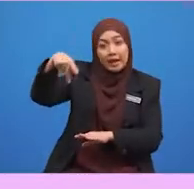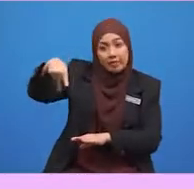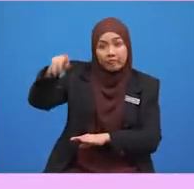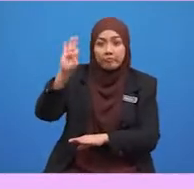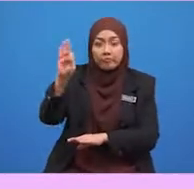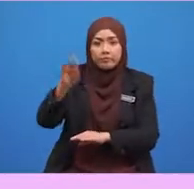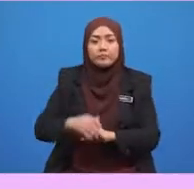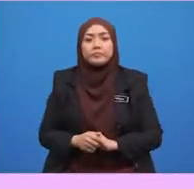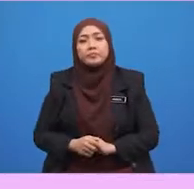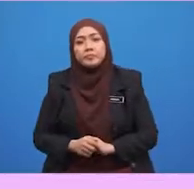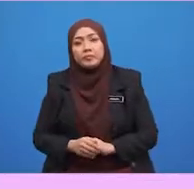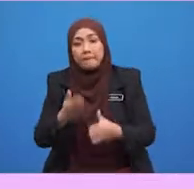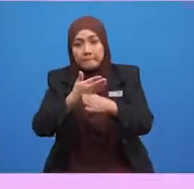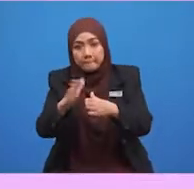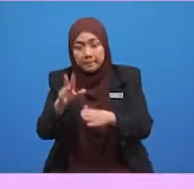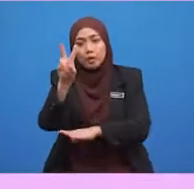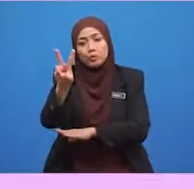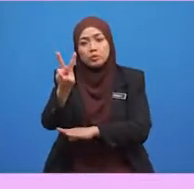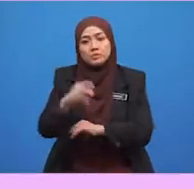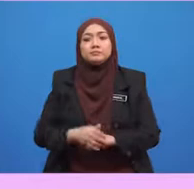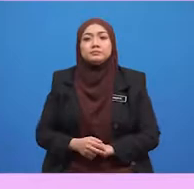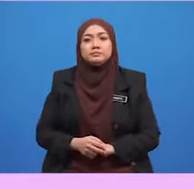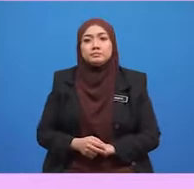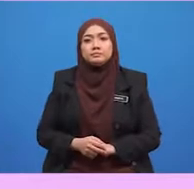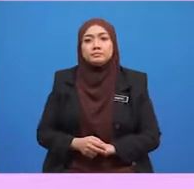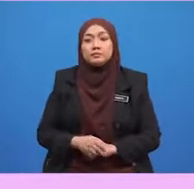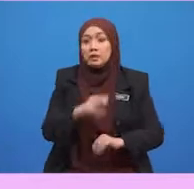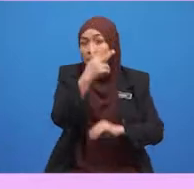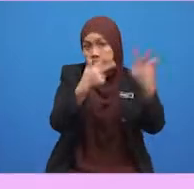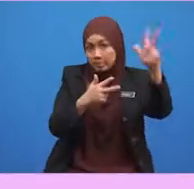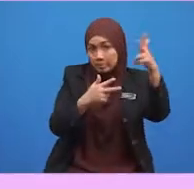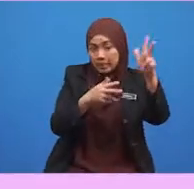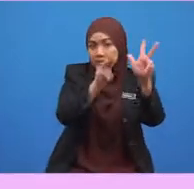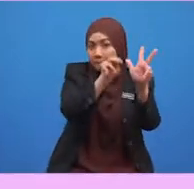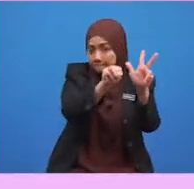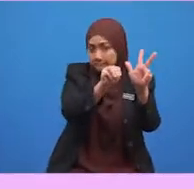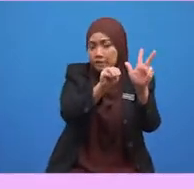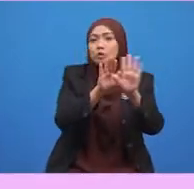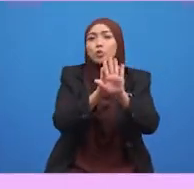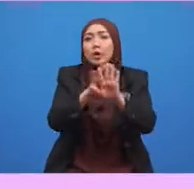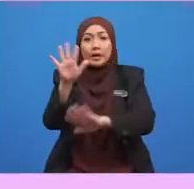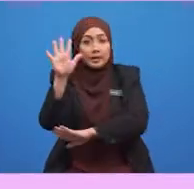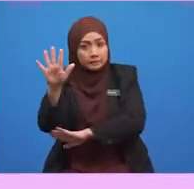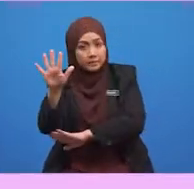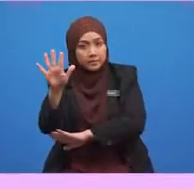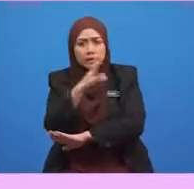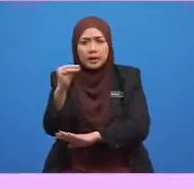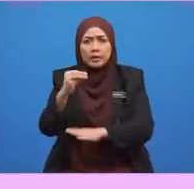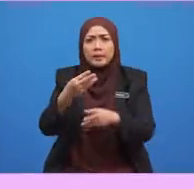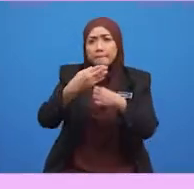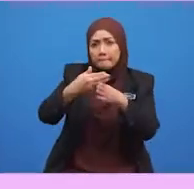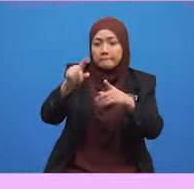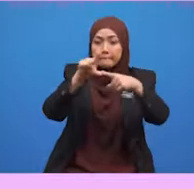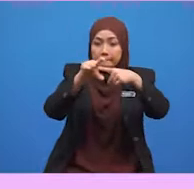dibahagi kepada 2. Oleh itu, 13 meter tolak 5 dan dibahagi